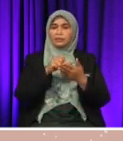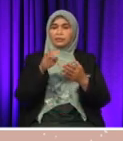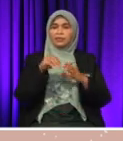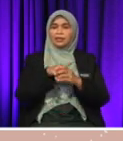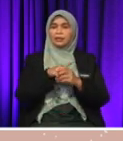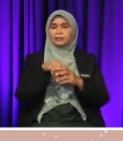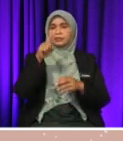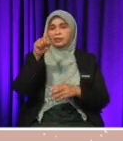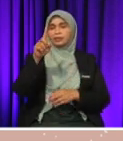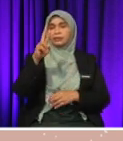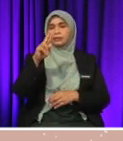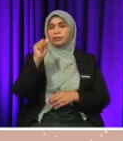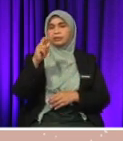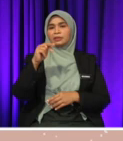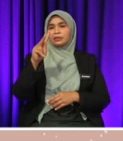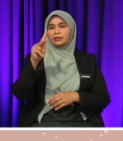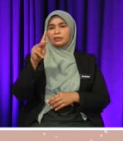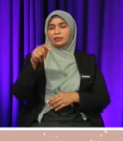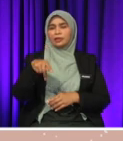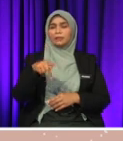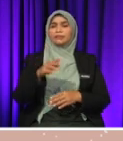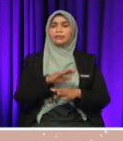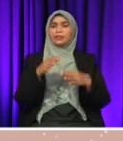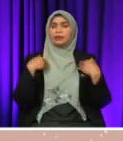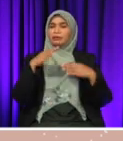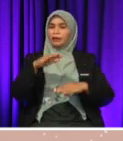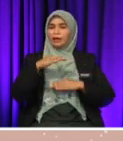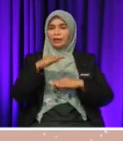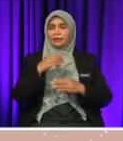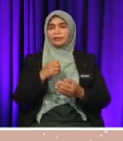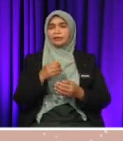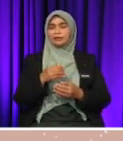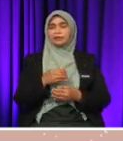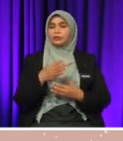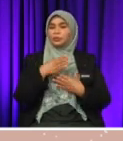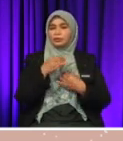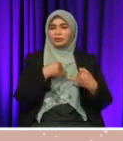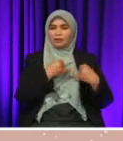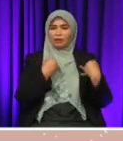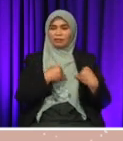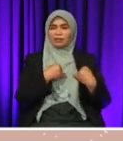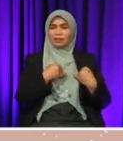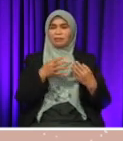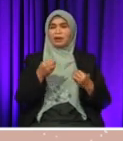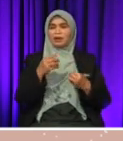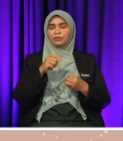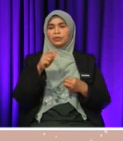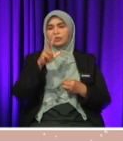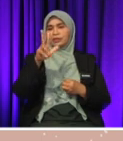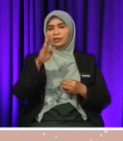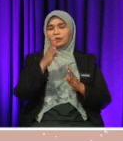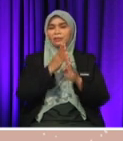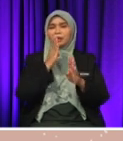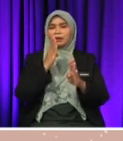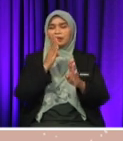rangkap dan baris ini tidak ada haid oleh pengarang atau satu rangkap tiga baris boleh